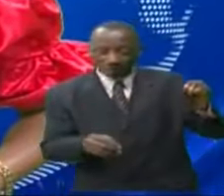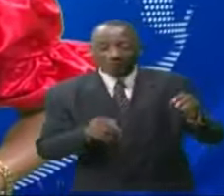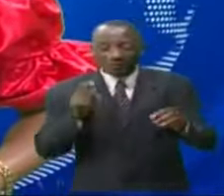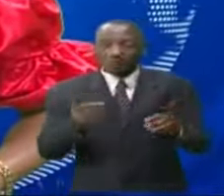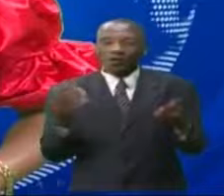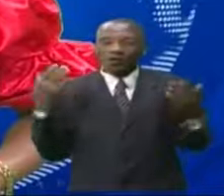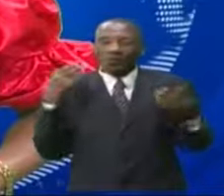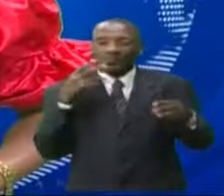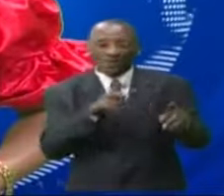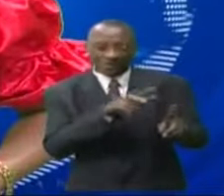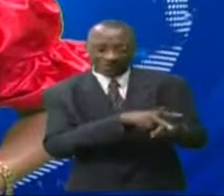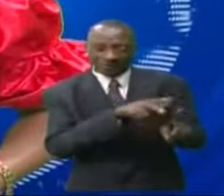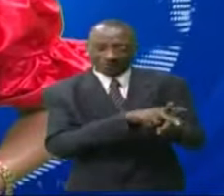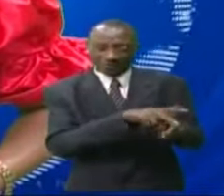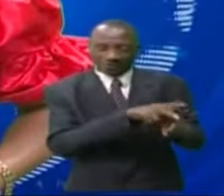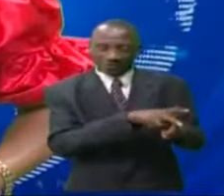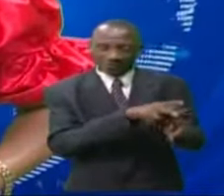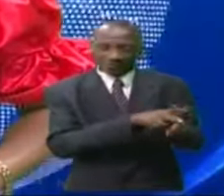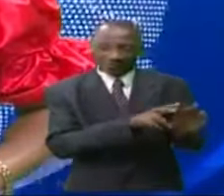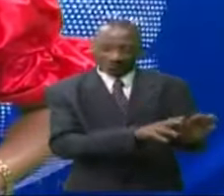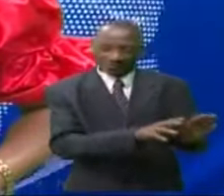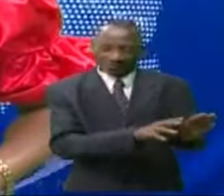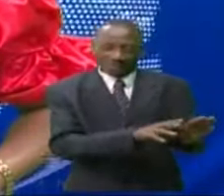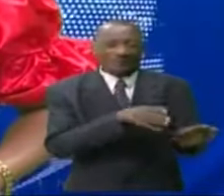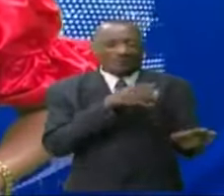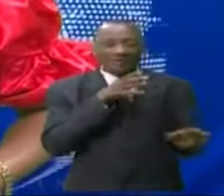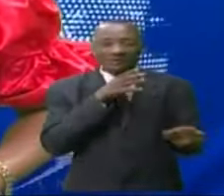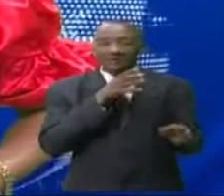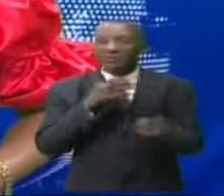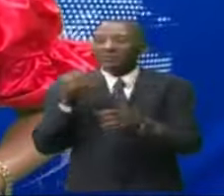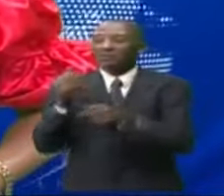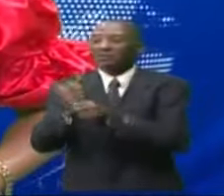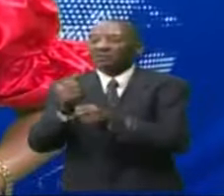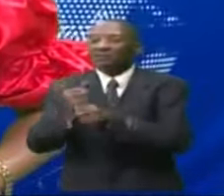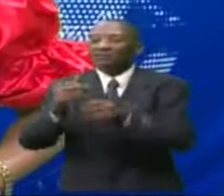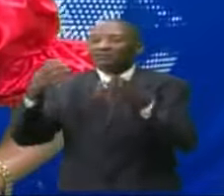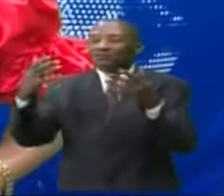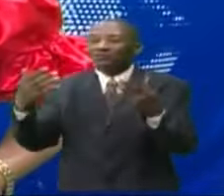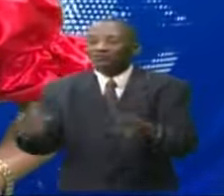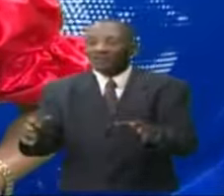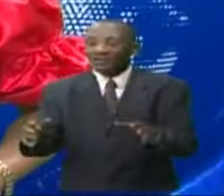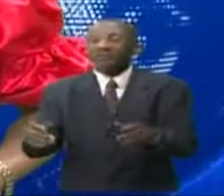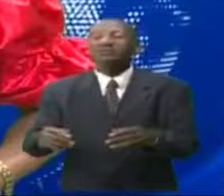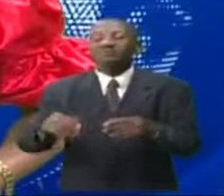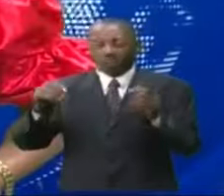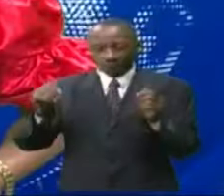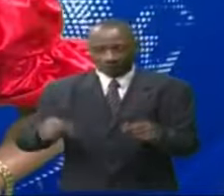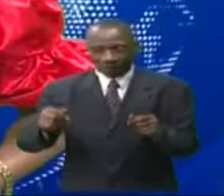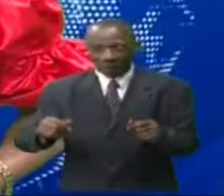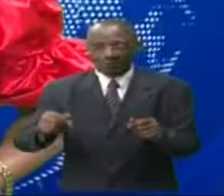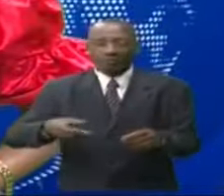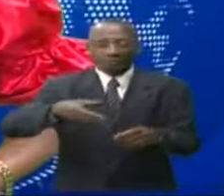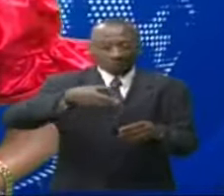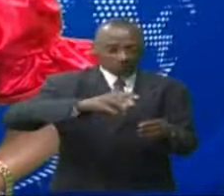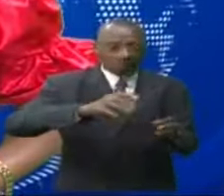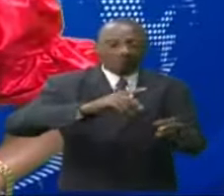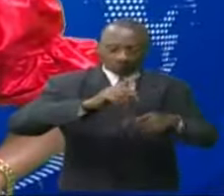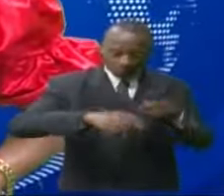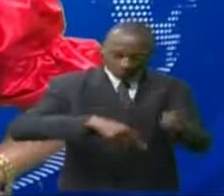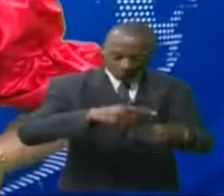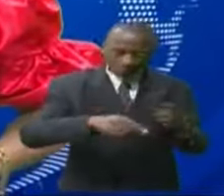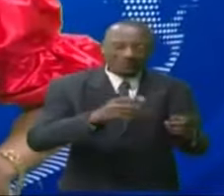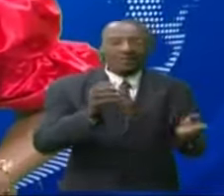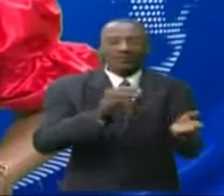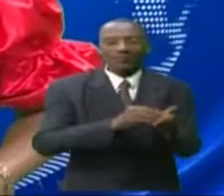constituer des réserves d'eau et de l'excuser pour ce désagrément lié à cette